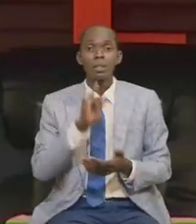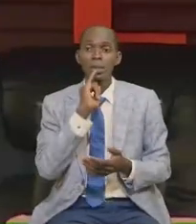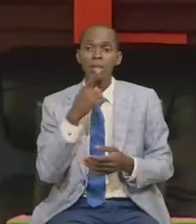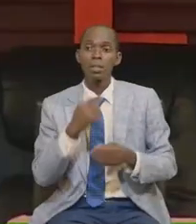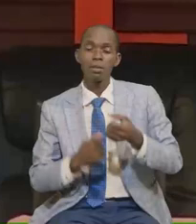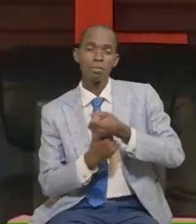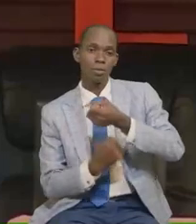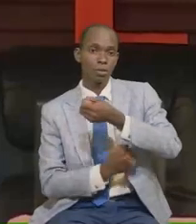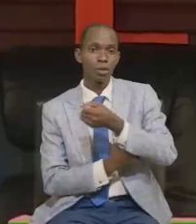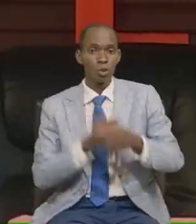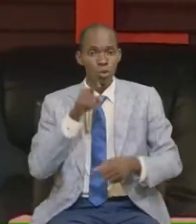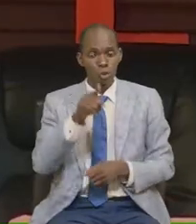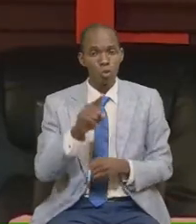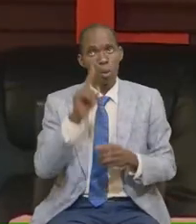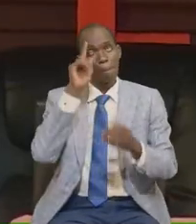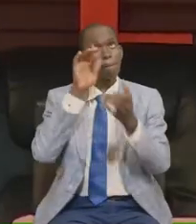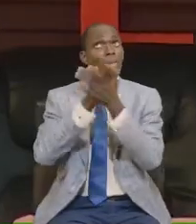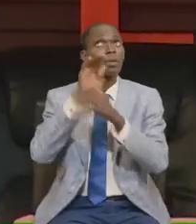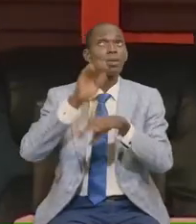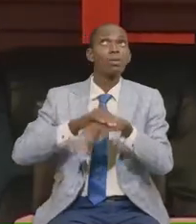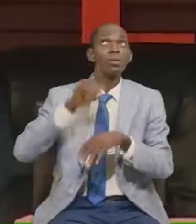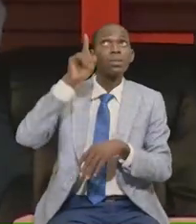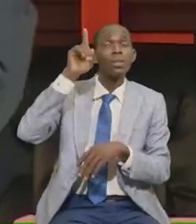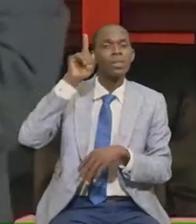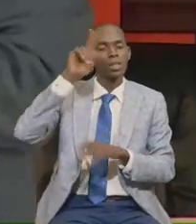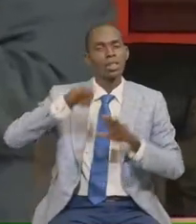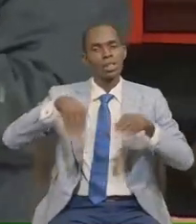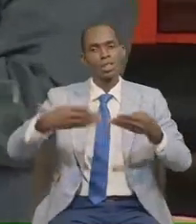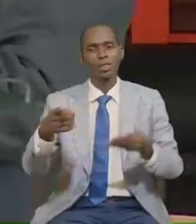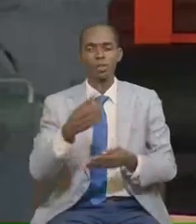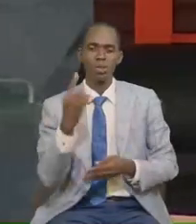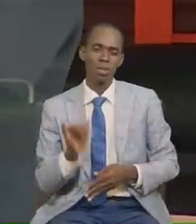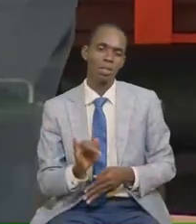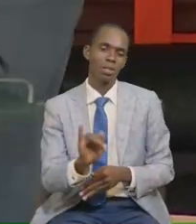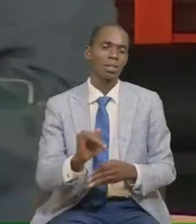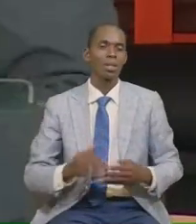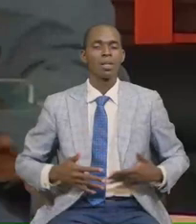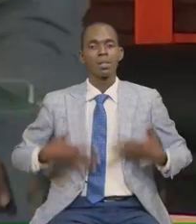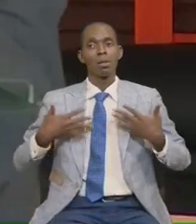crois en lui et te donne la vie éternelle. Mais si tu sautes,